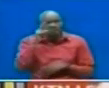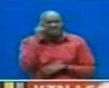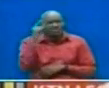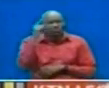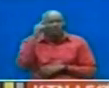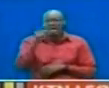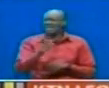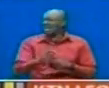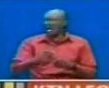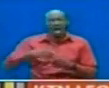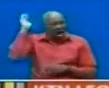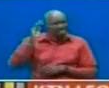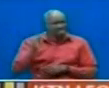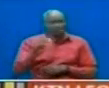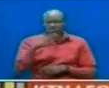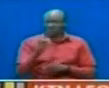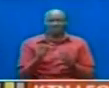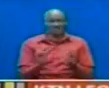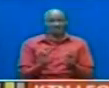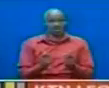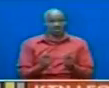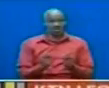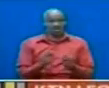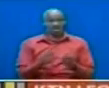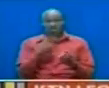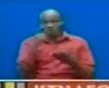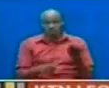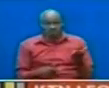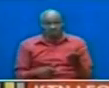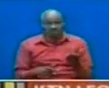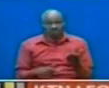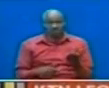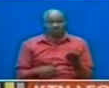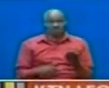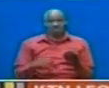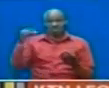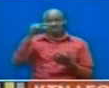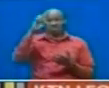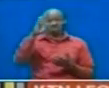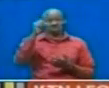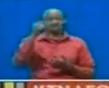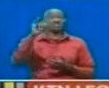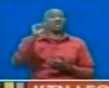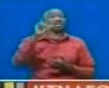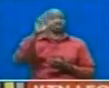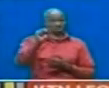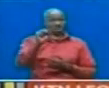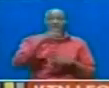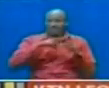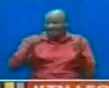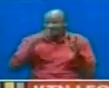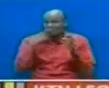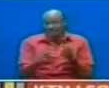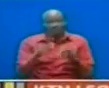mwenye kipawa cha kutambua mambo kwa haraka. Yani Kiingereza wanamtambua kwamba huyu ni genius. Lakini kama vile anavyoarifu